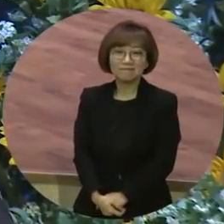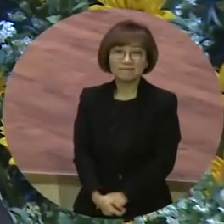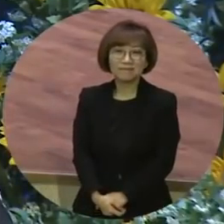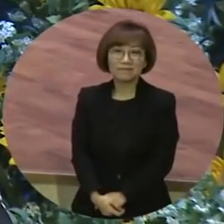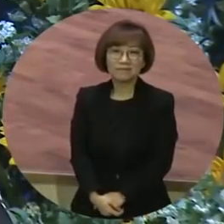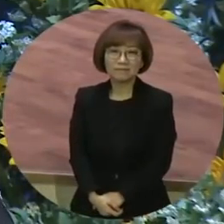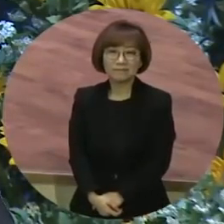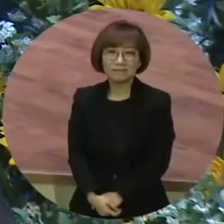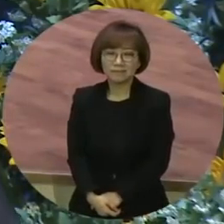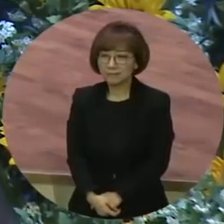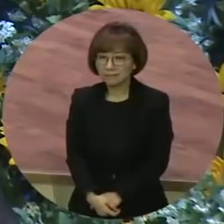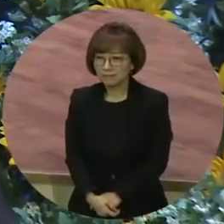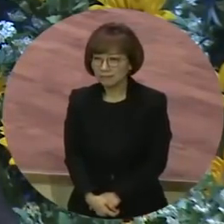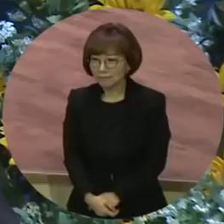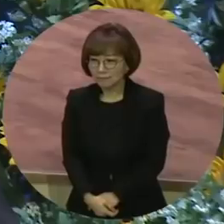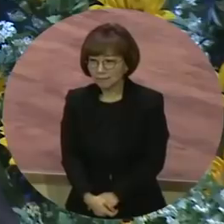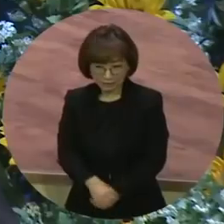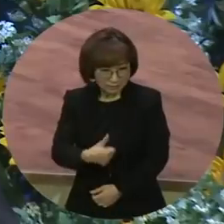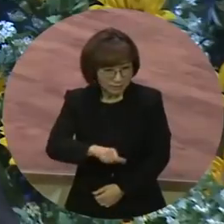자식들 자랑할 게 아무것도